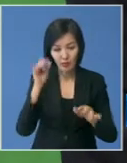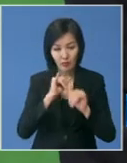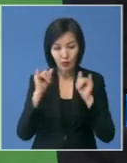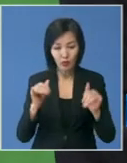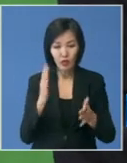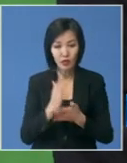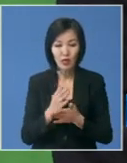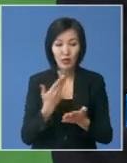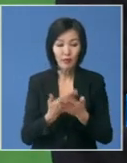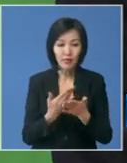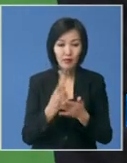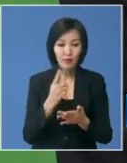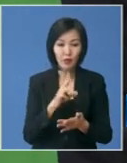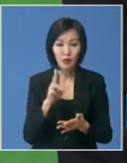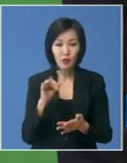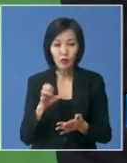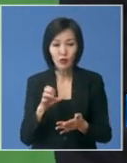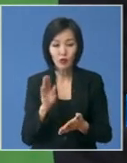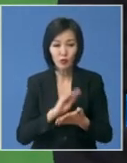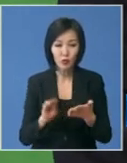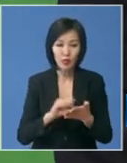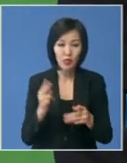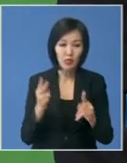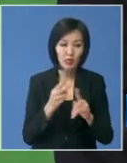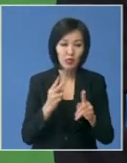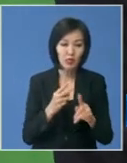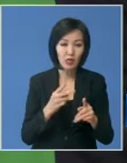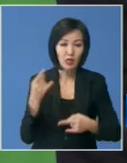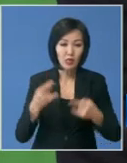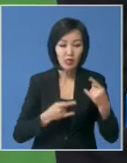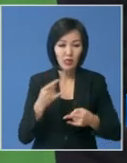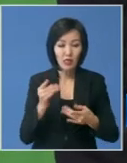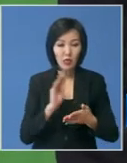курс білімгерлері журналистиканың жанрлары, екінші курс білімгерлері телерадио